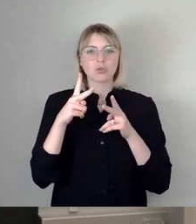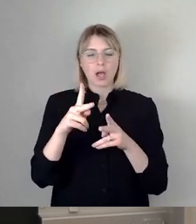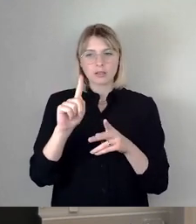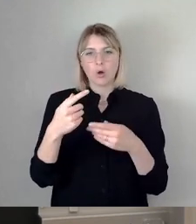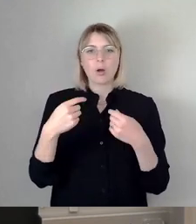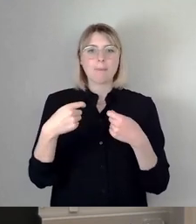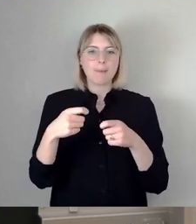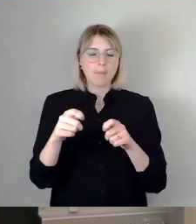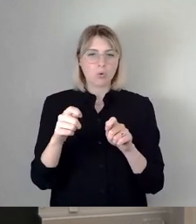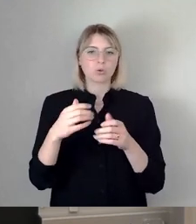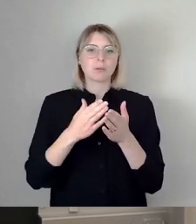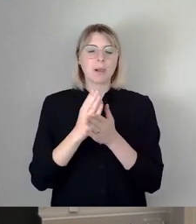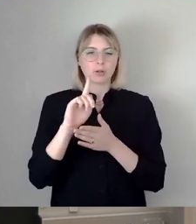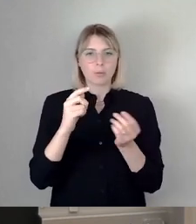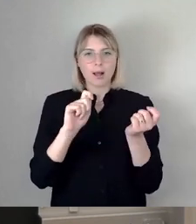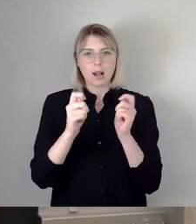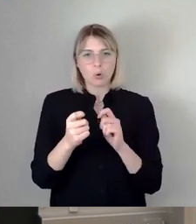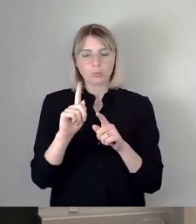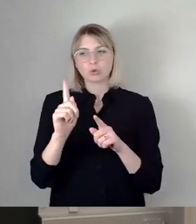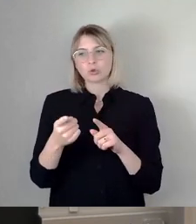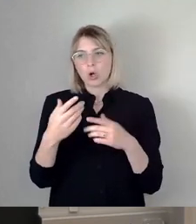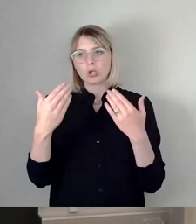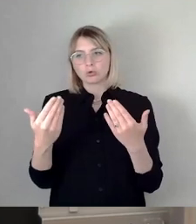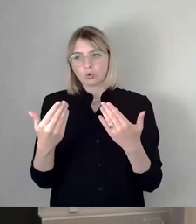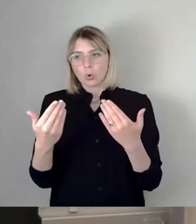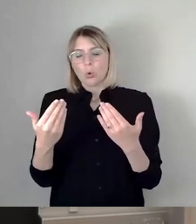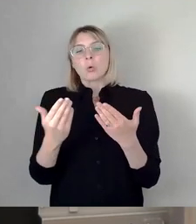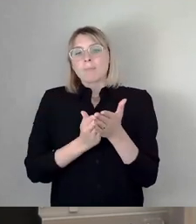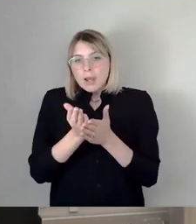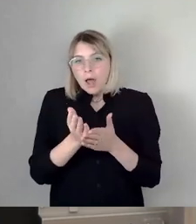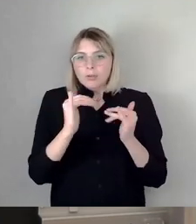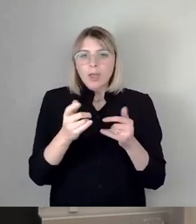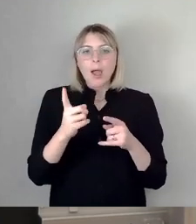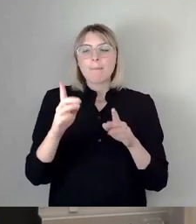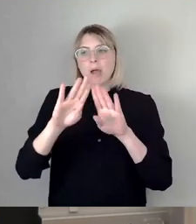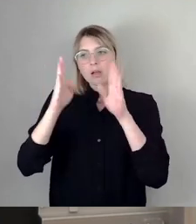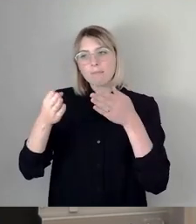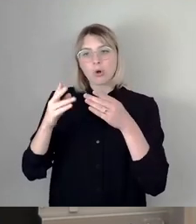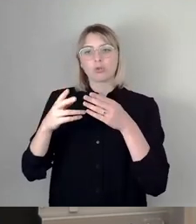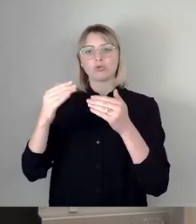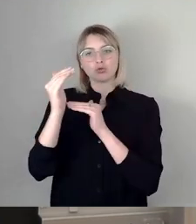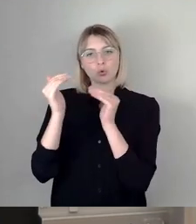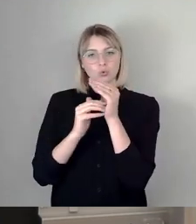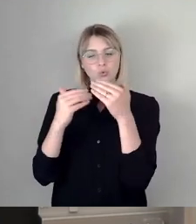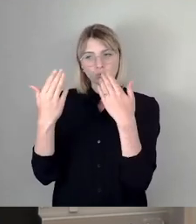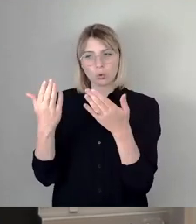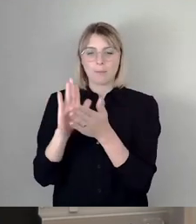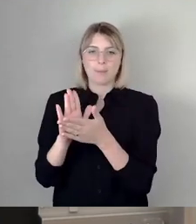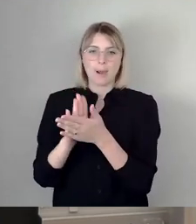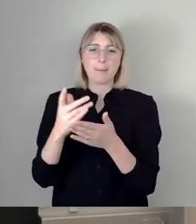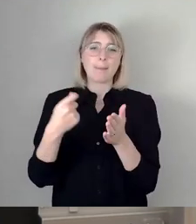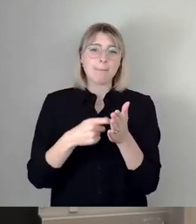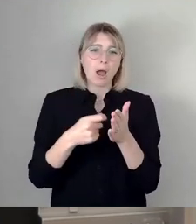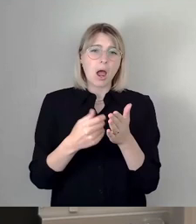Grün weggenommen hat. Das soll zwar kompensiert werden, aber die Gebäudestruktur bleibt natürlich. Und der Preis, dieser vollkommen überhöhte Preis,